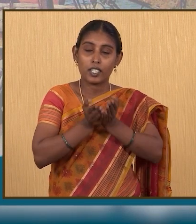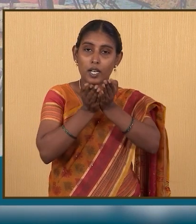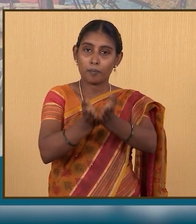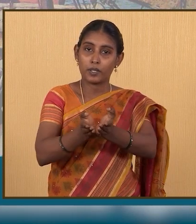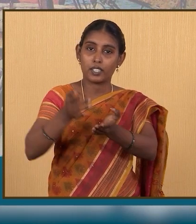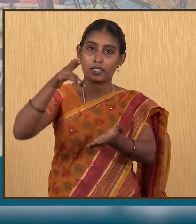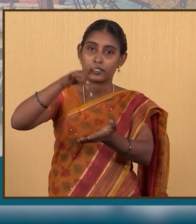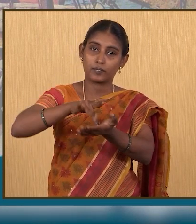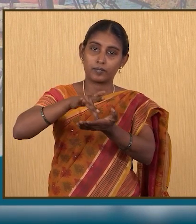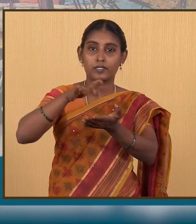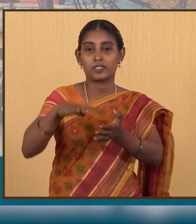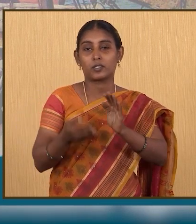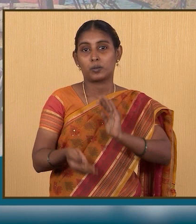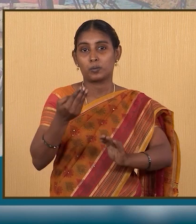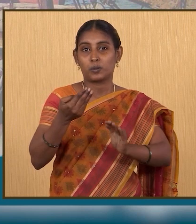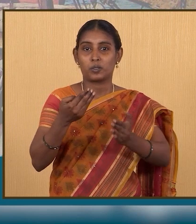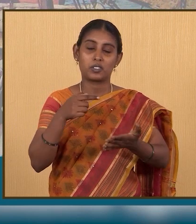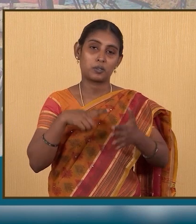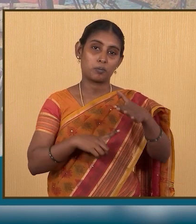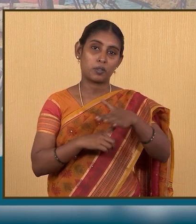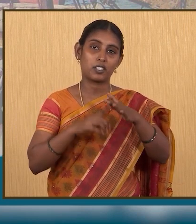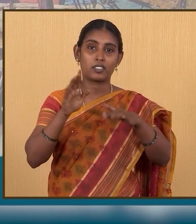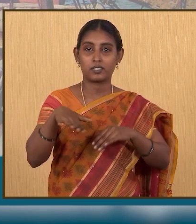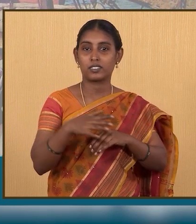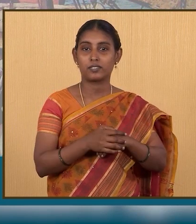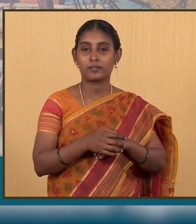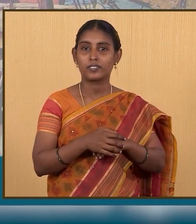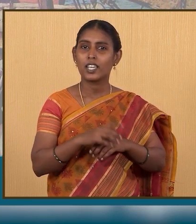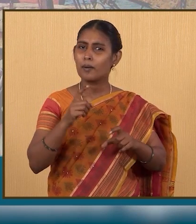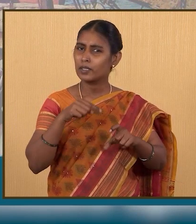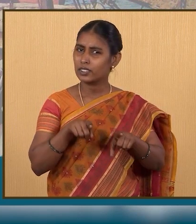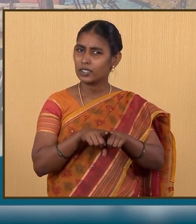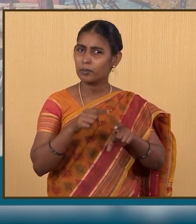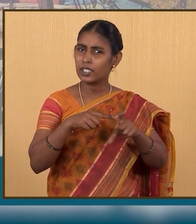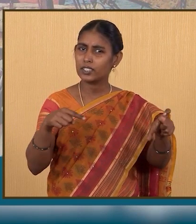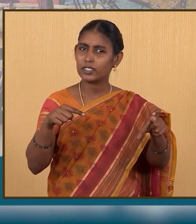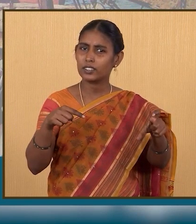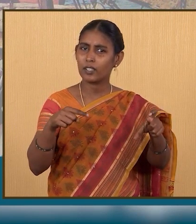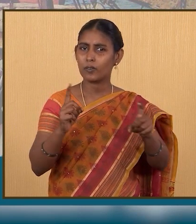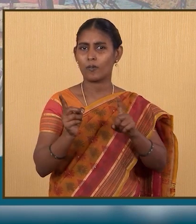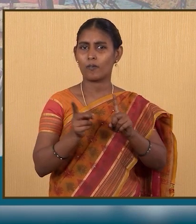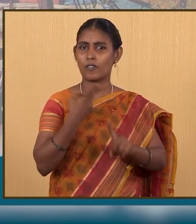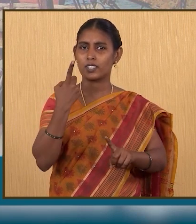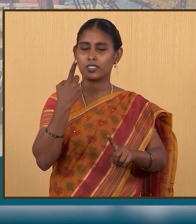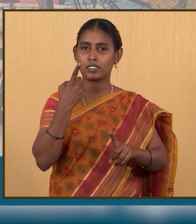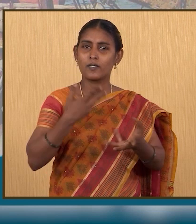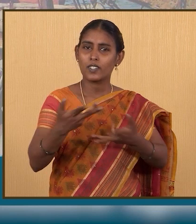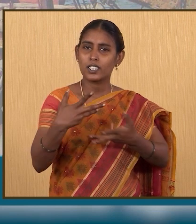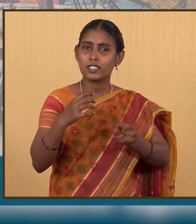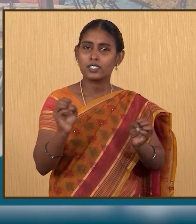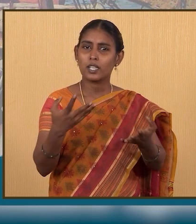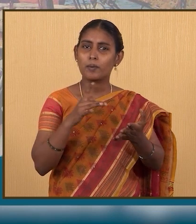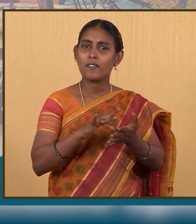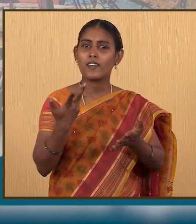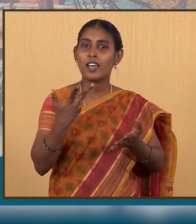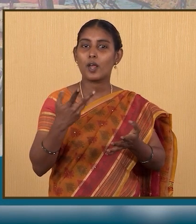முக்கிய துறைமுகமாக இருந்தது இந்த மசூலிப்பட்டினம். சரி, ஆங்கில கிழக்கிந்திய கம்பெனி முதன் முதல்ல